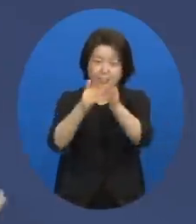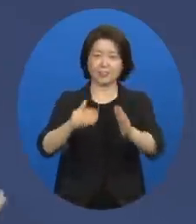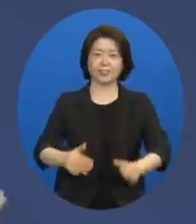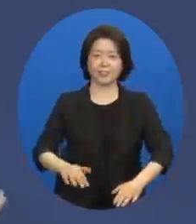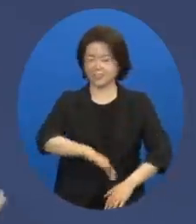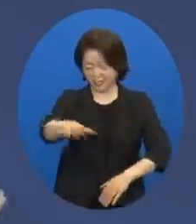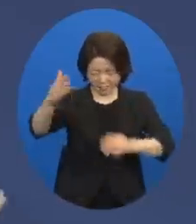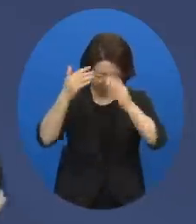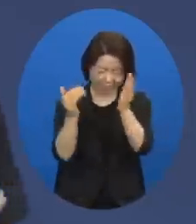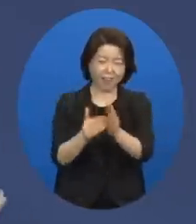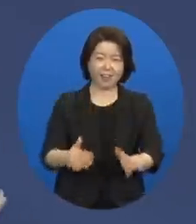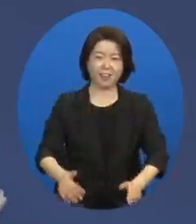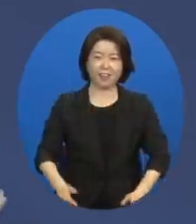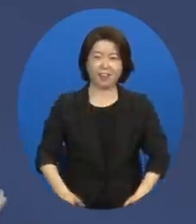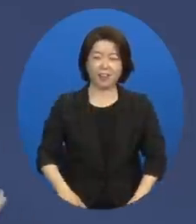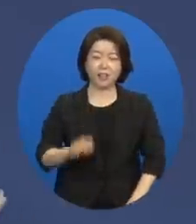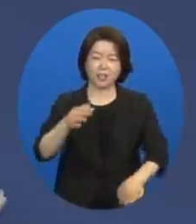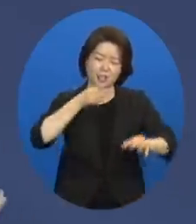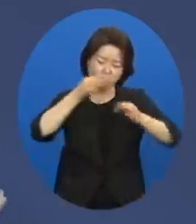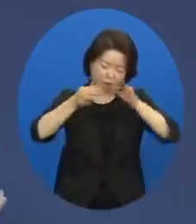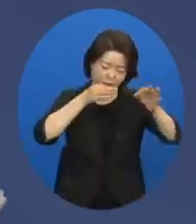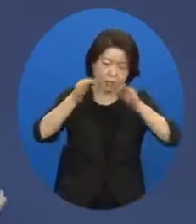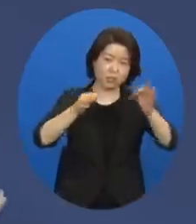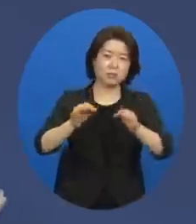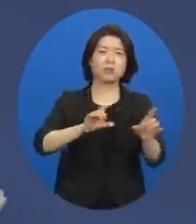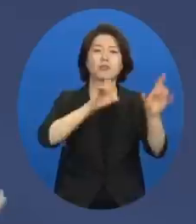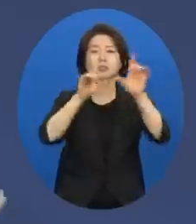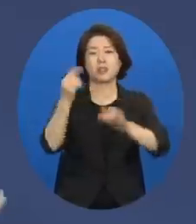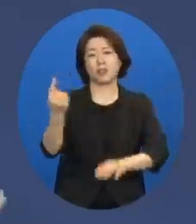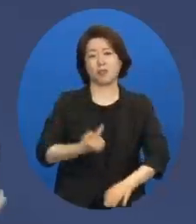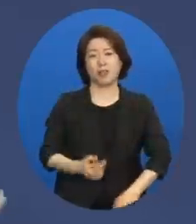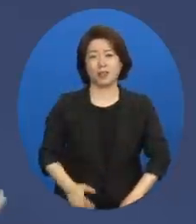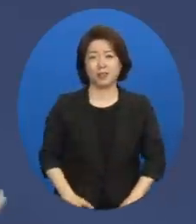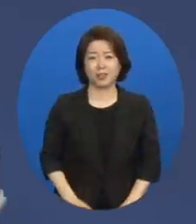이렇게 외치면서 살아왔어요.